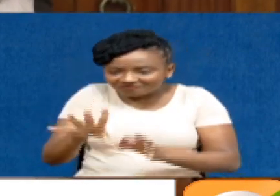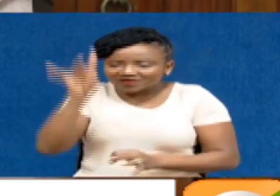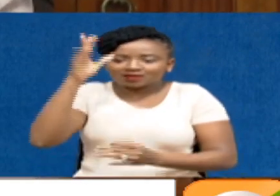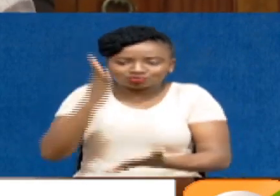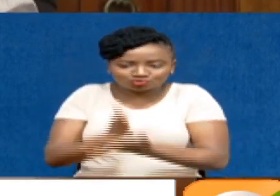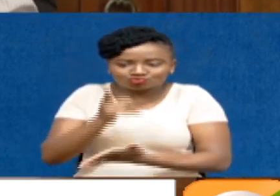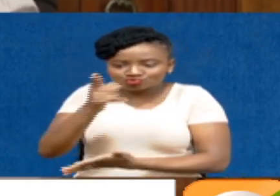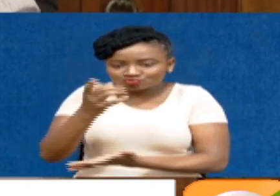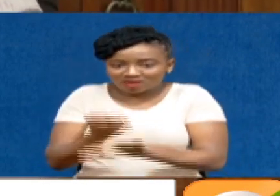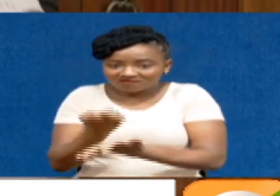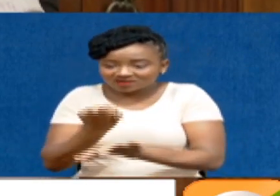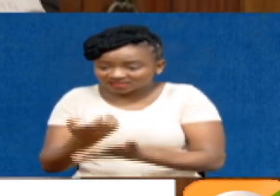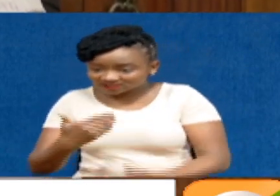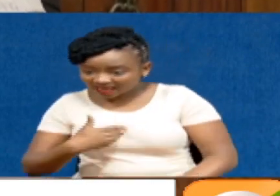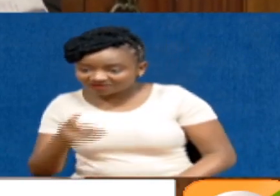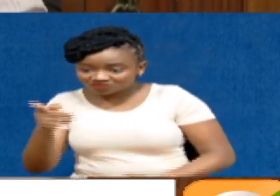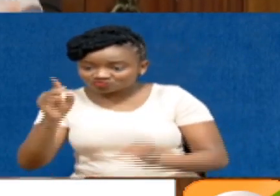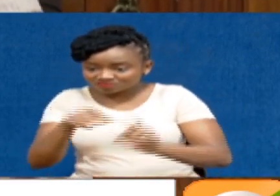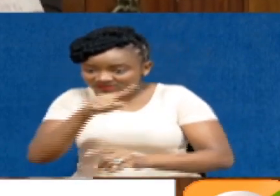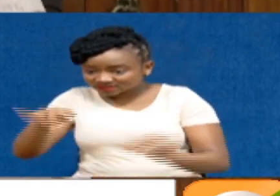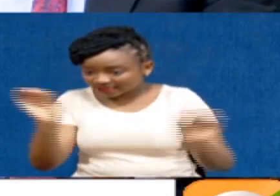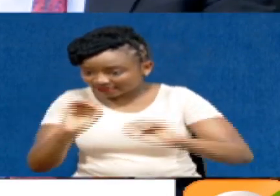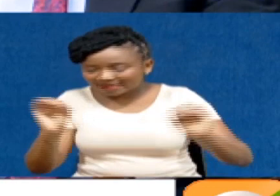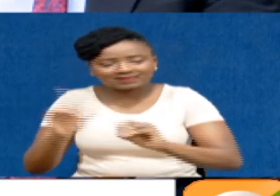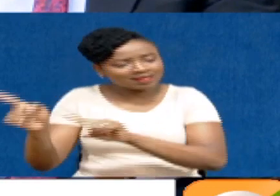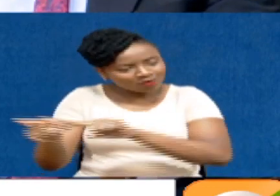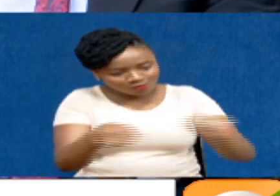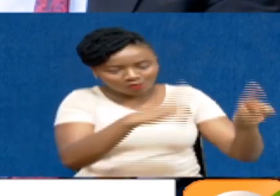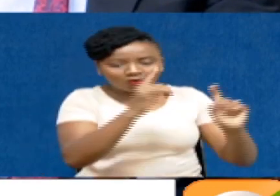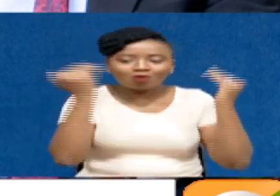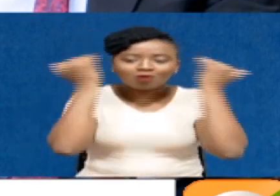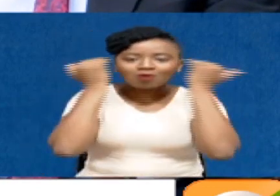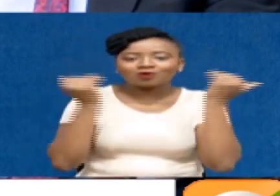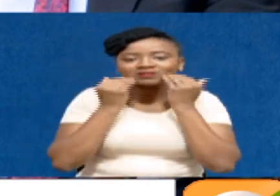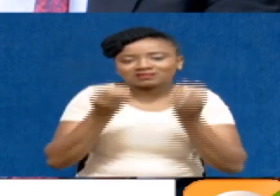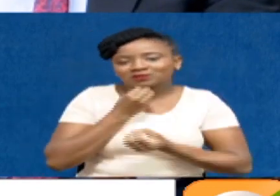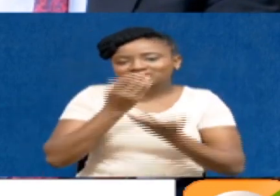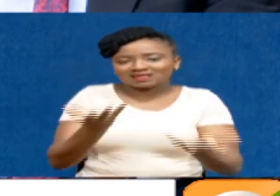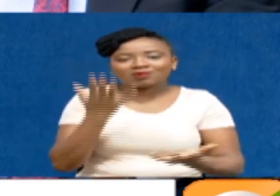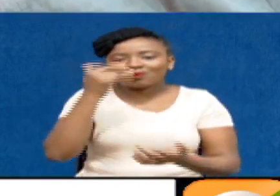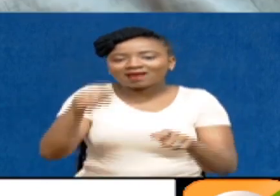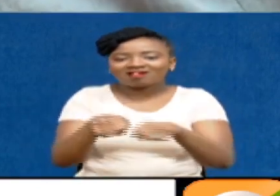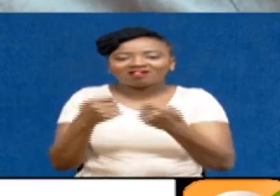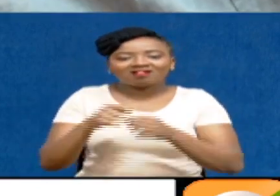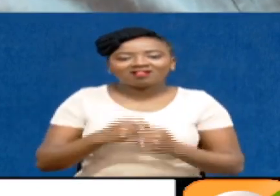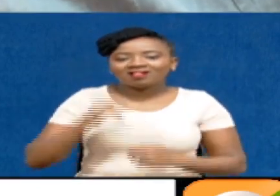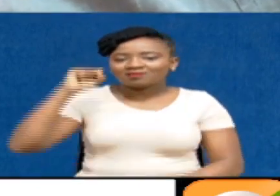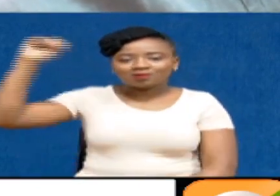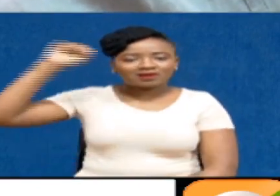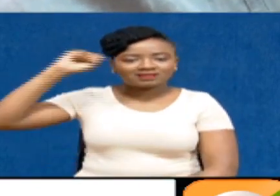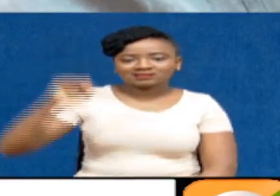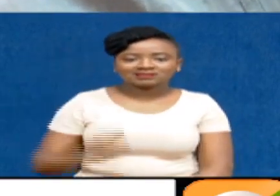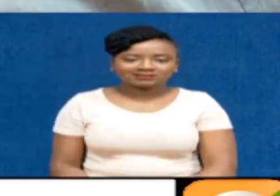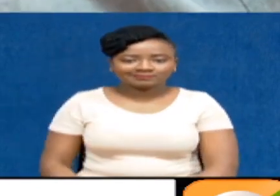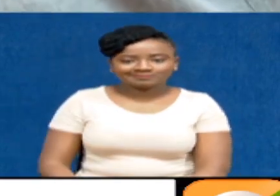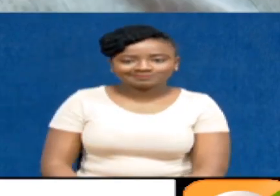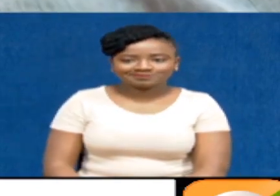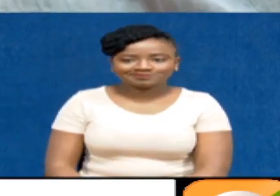uoneshe ujafanya. Yeah? Kwa nini ulete siasa duni? Francis Gashuri, Runinga ya Citizen.